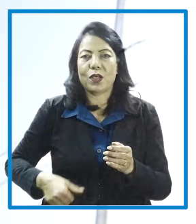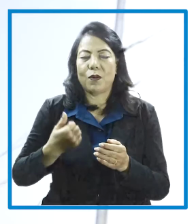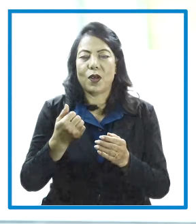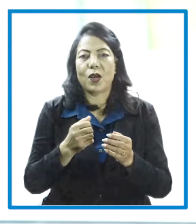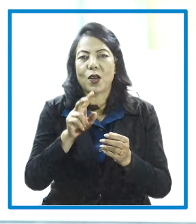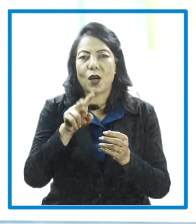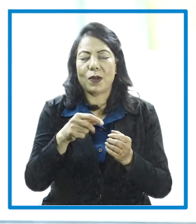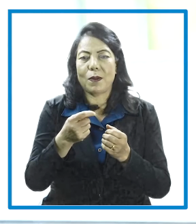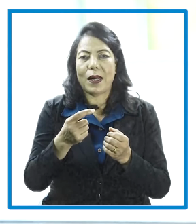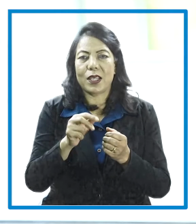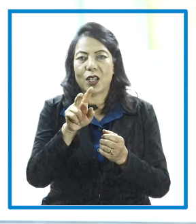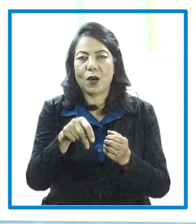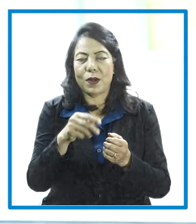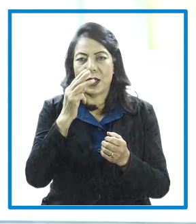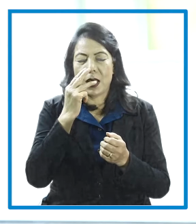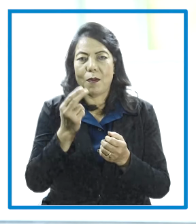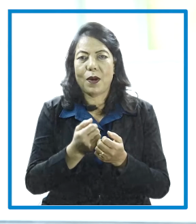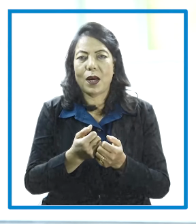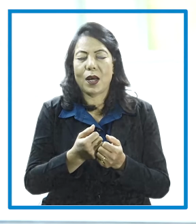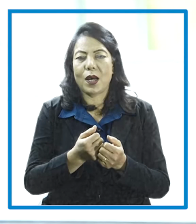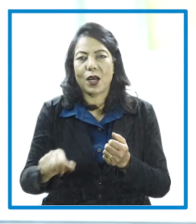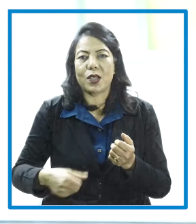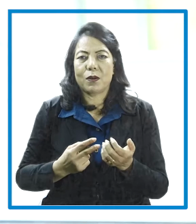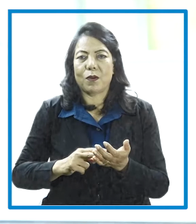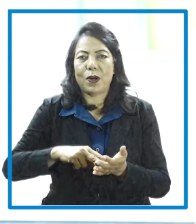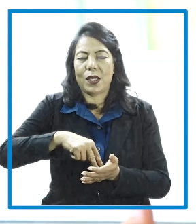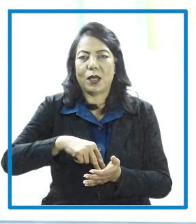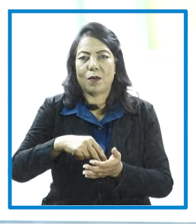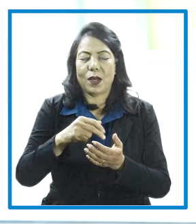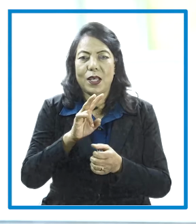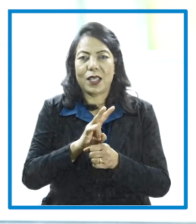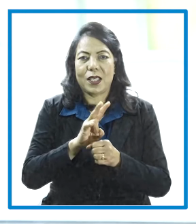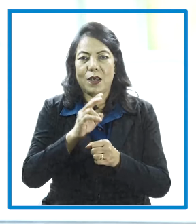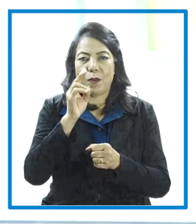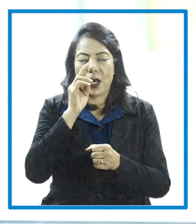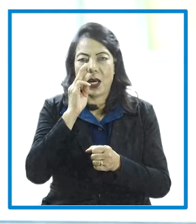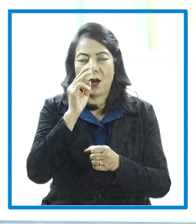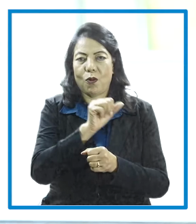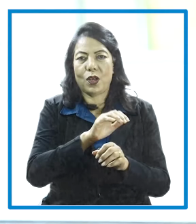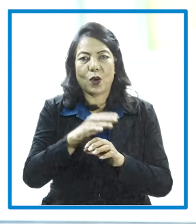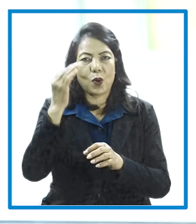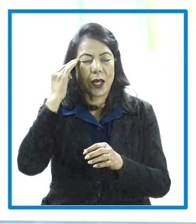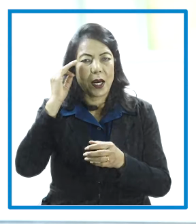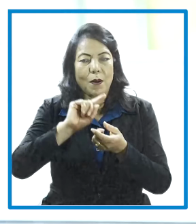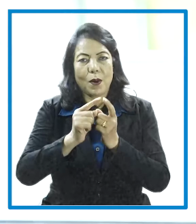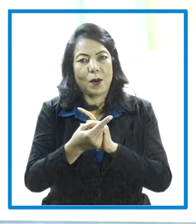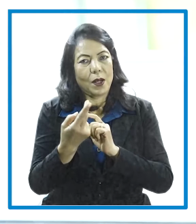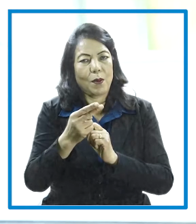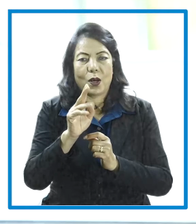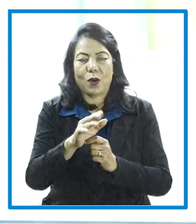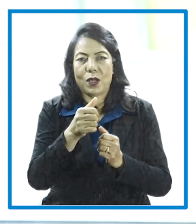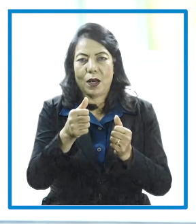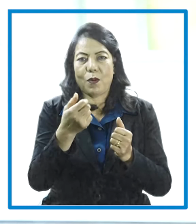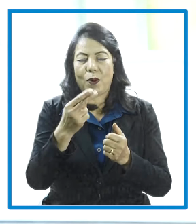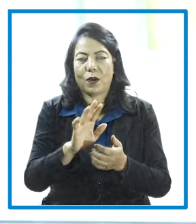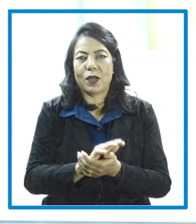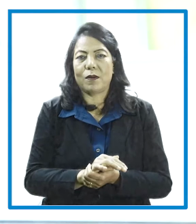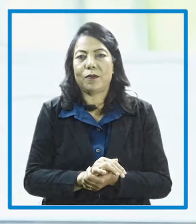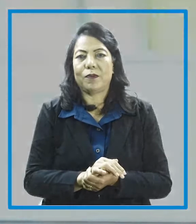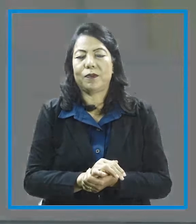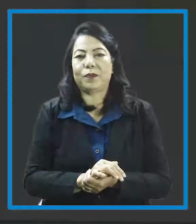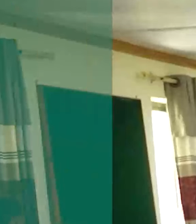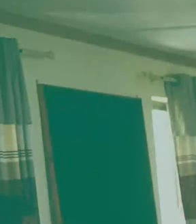किसानको जीवनस्तरमा होइन आर्थिक अवस्थामा चाहिँ तपाईँको जीविकोपार्जनमा ज्ञान सिपमा चाहिँ उनीहरूको धारणामा पनि तपाईँको परिवर्तन चाहिँ